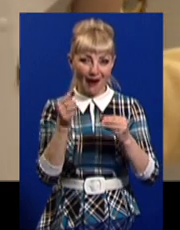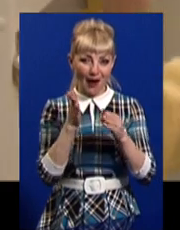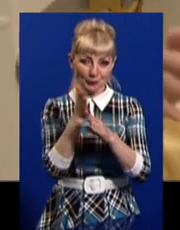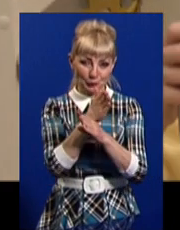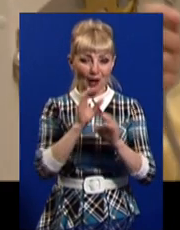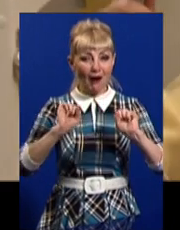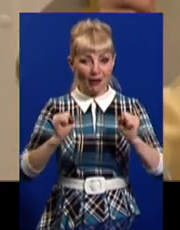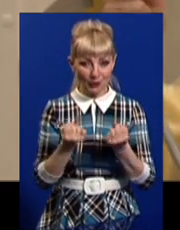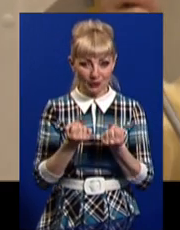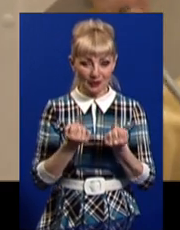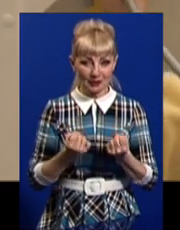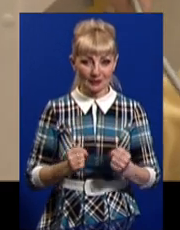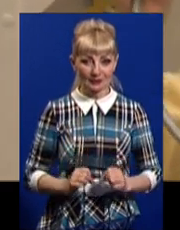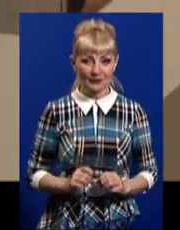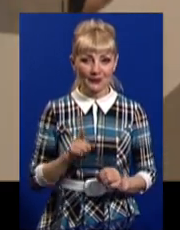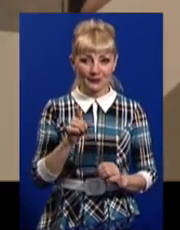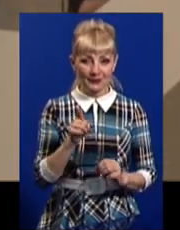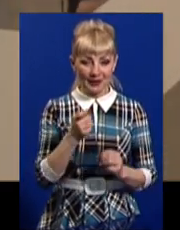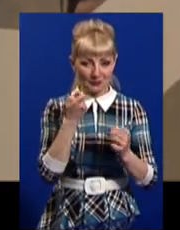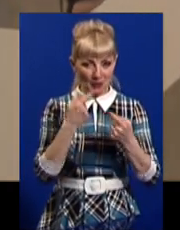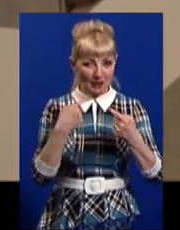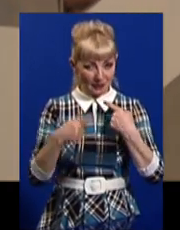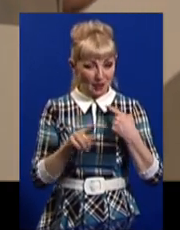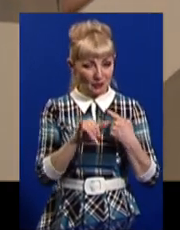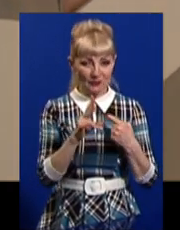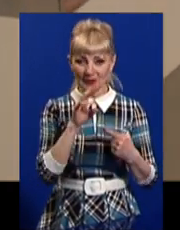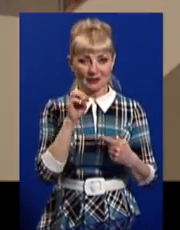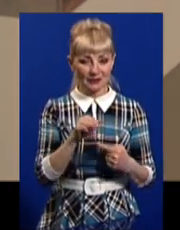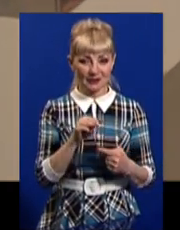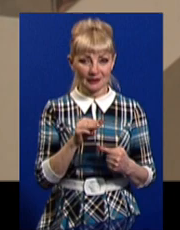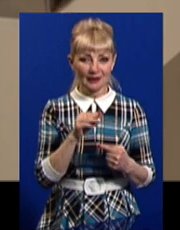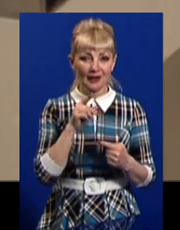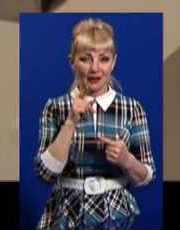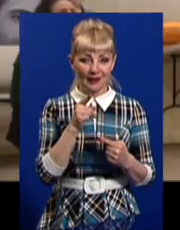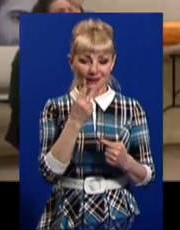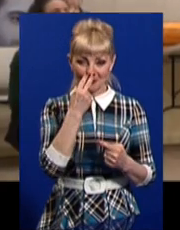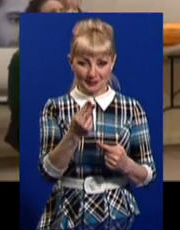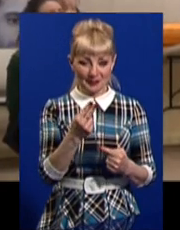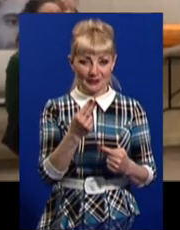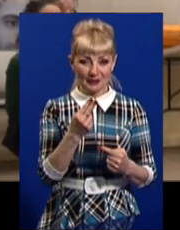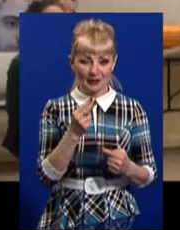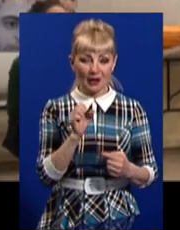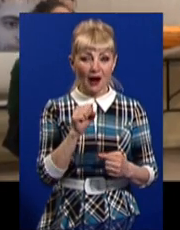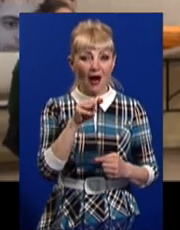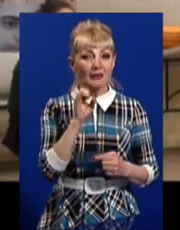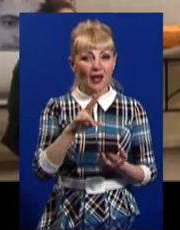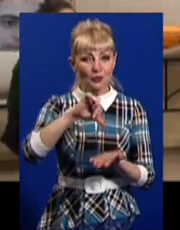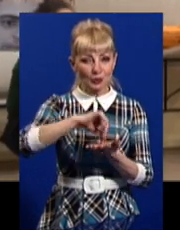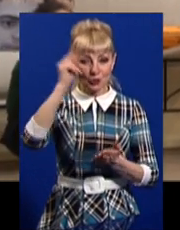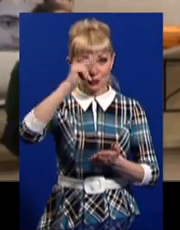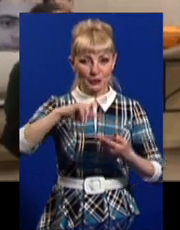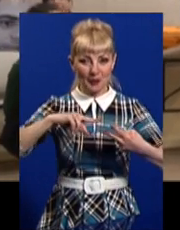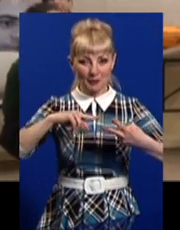Окей. А вони у нас якось відрізняються? Ні, у нашому випадку вони не відрізняються. А так учасниці вчаться